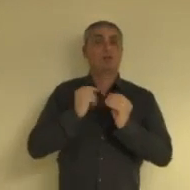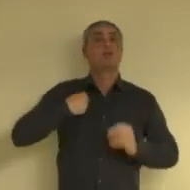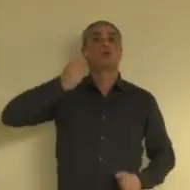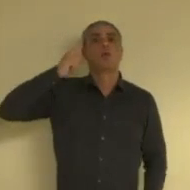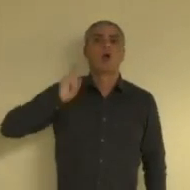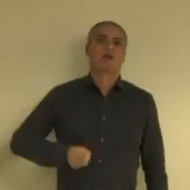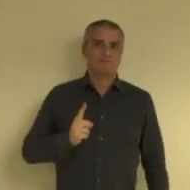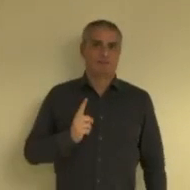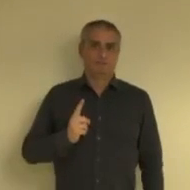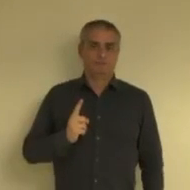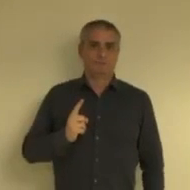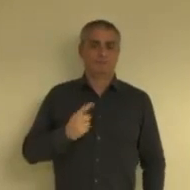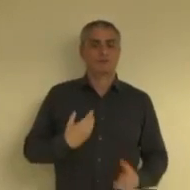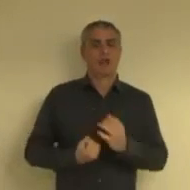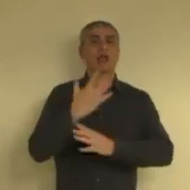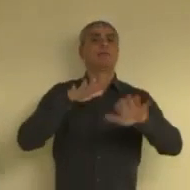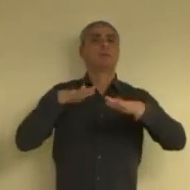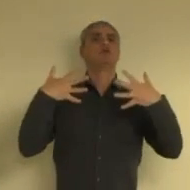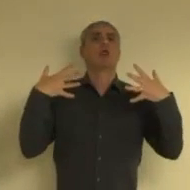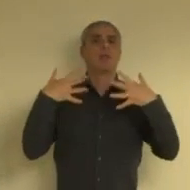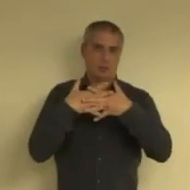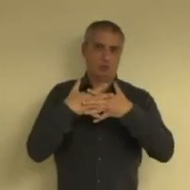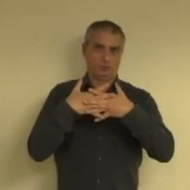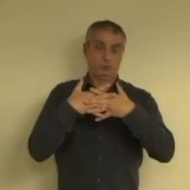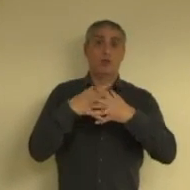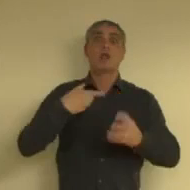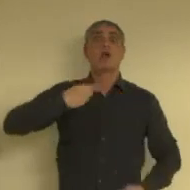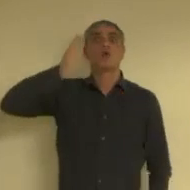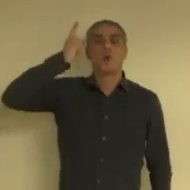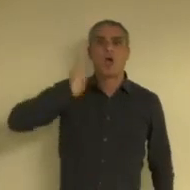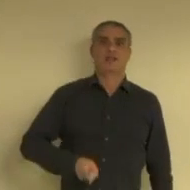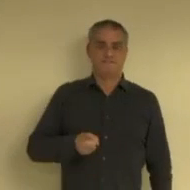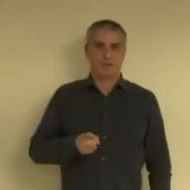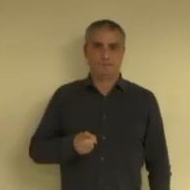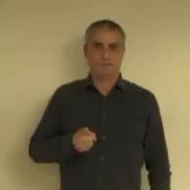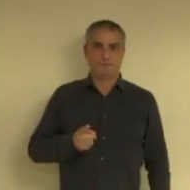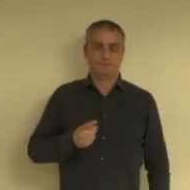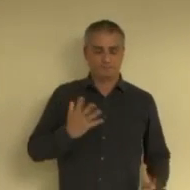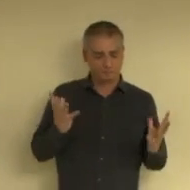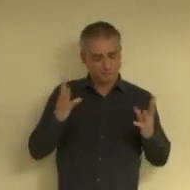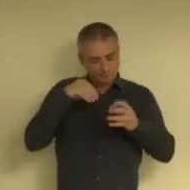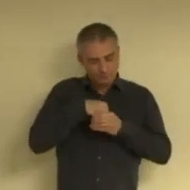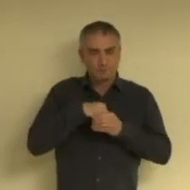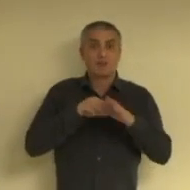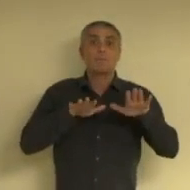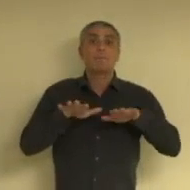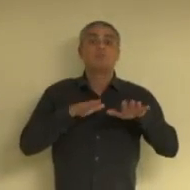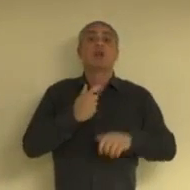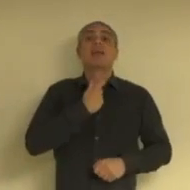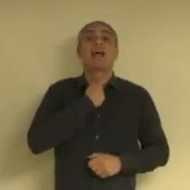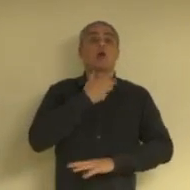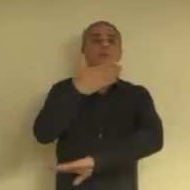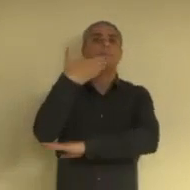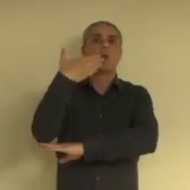אנחנו חייבים להקים ממשלת אחדות. אנחנו חייבים להתכנס לממשלת